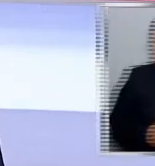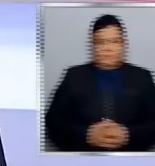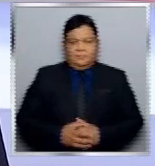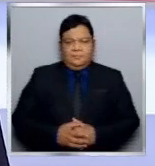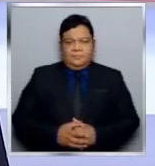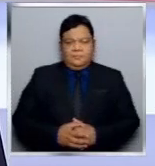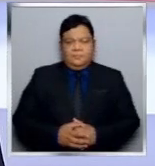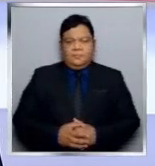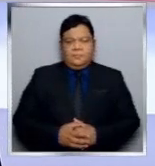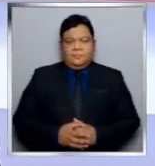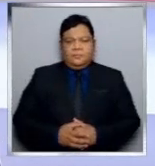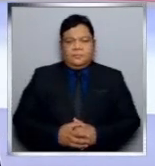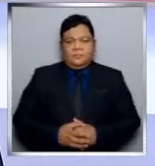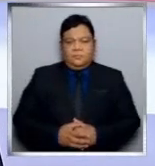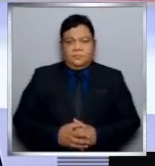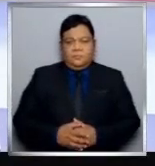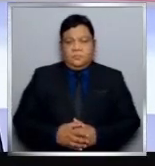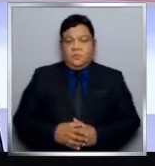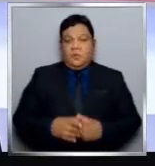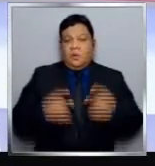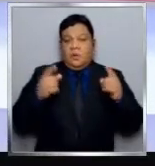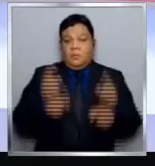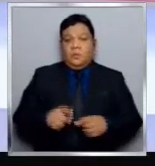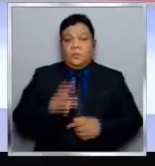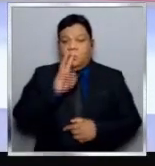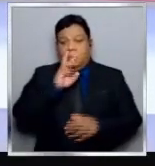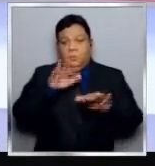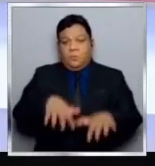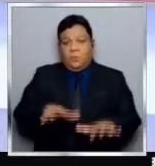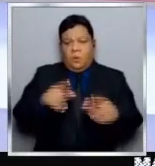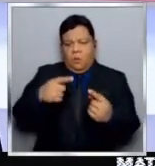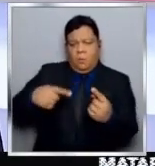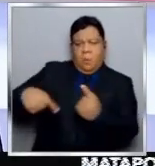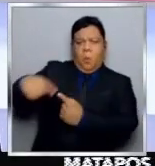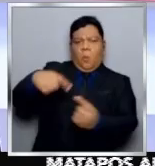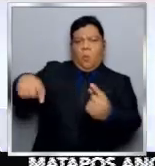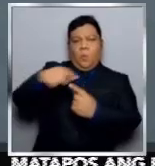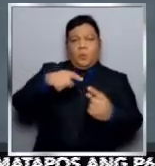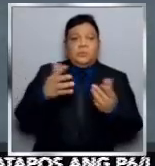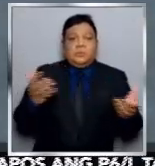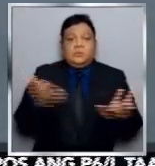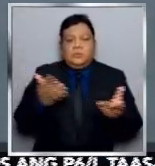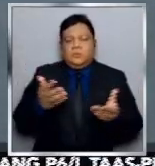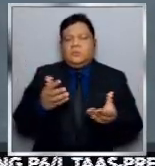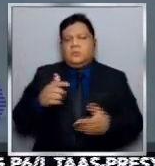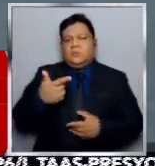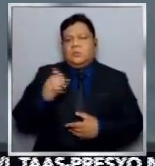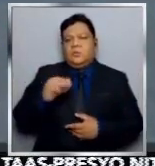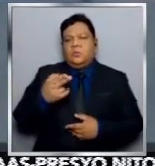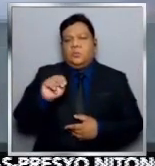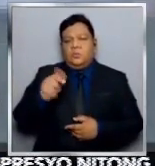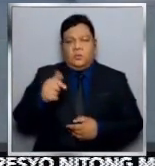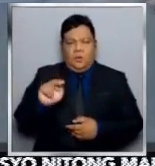Isang dambuhalang ipo-ipo o water spout ang namataan sa barangay Malusay sa Gihungan, Negros Oriental. Ayon po sa City Disaster